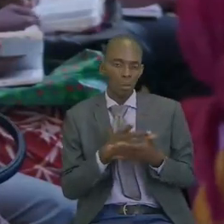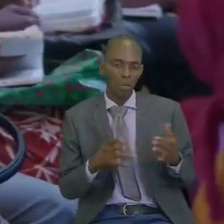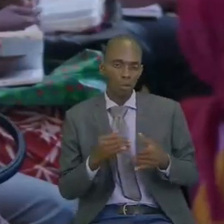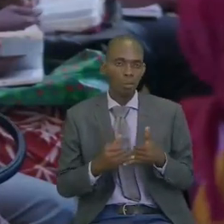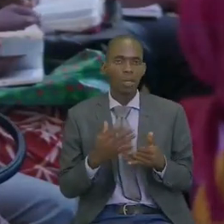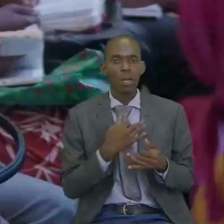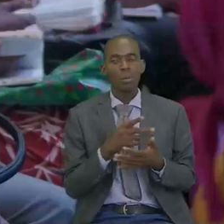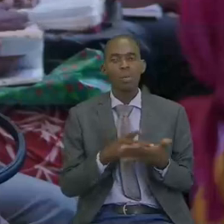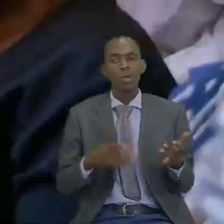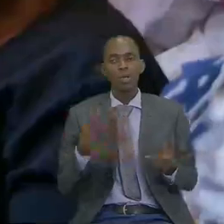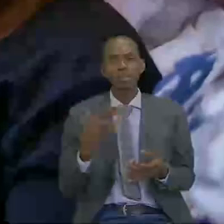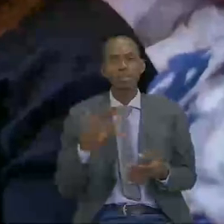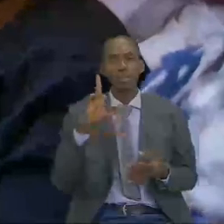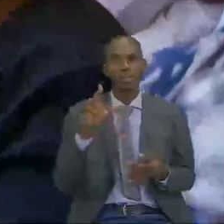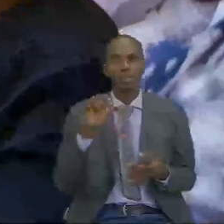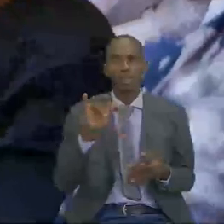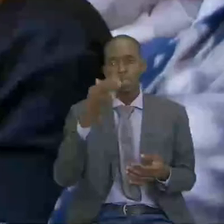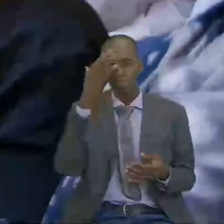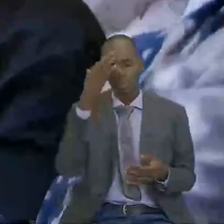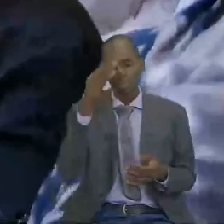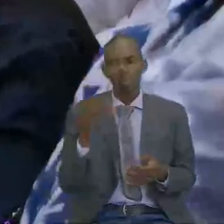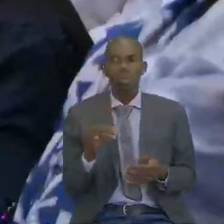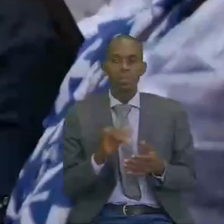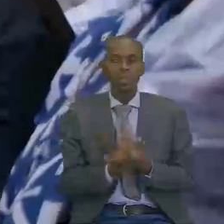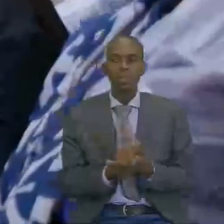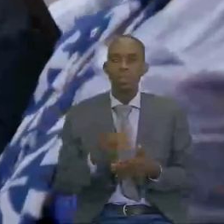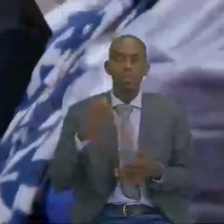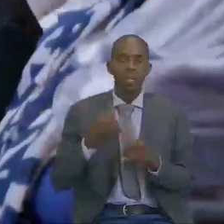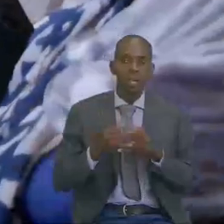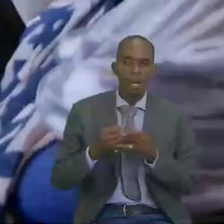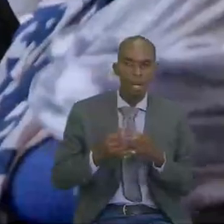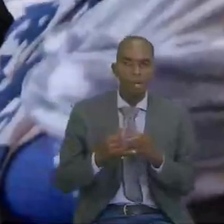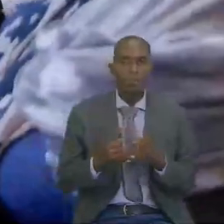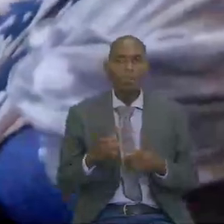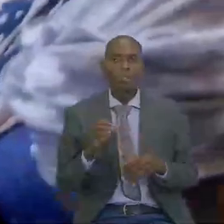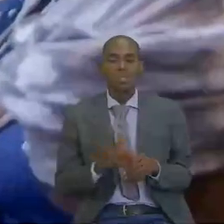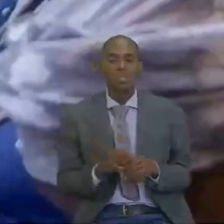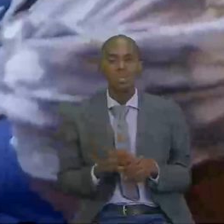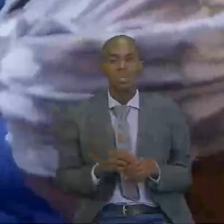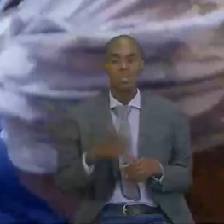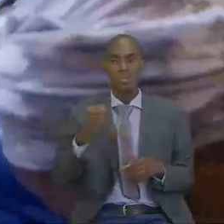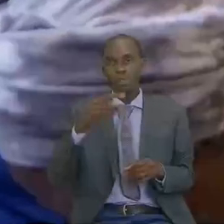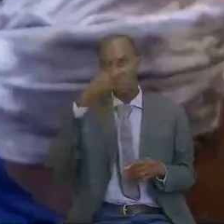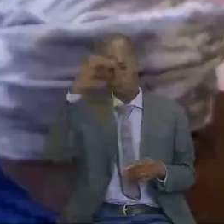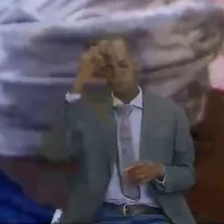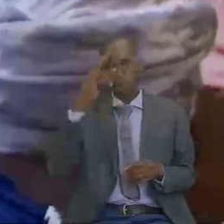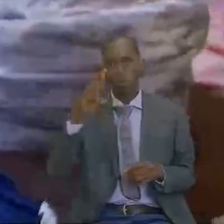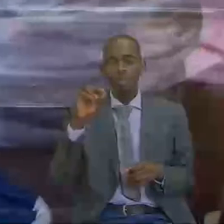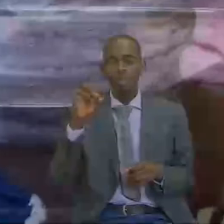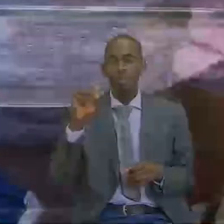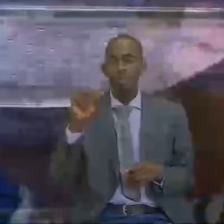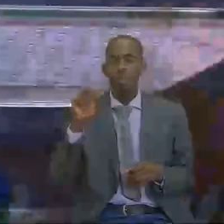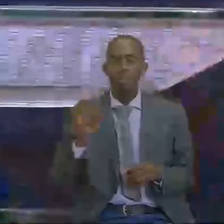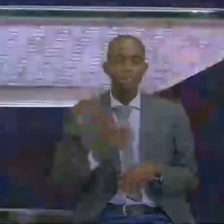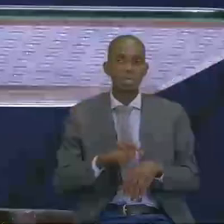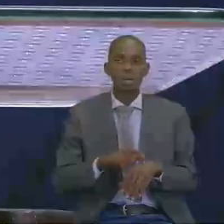d'argent. Oui, le royaume romain était de fer avec leurs armes,